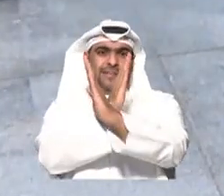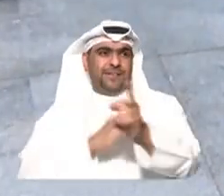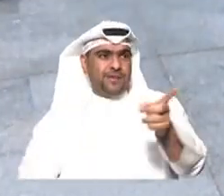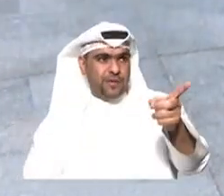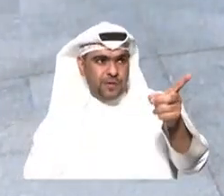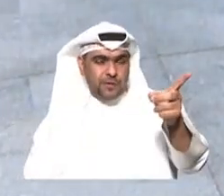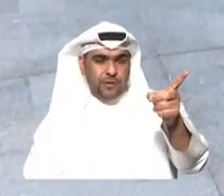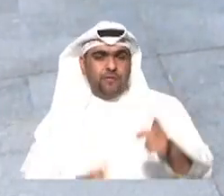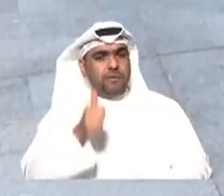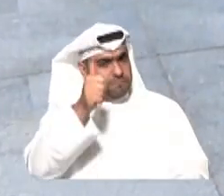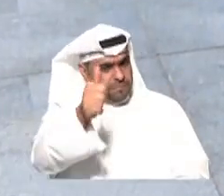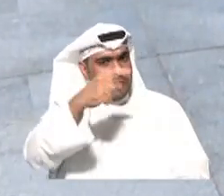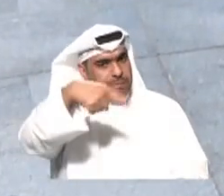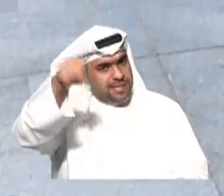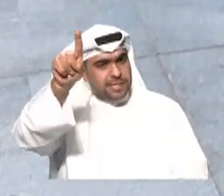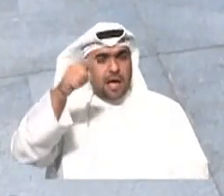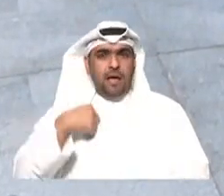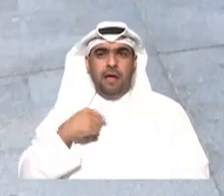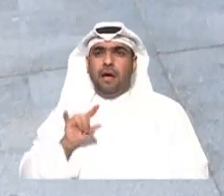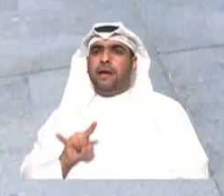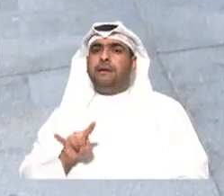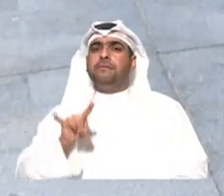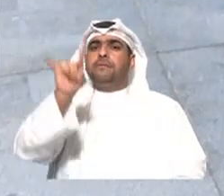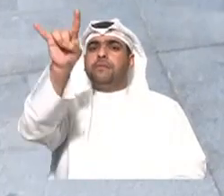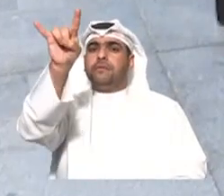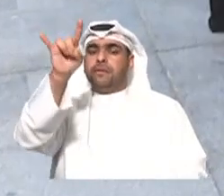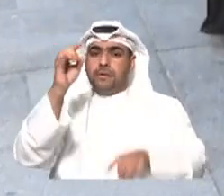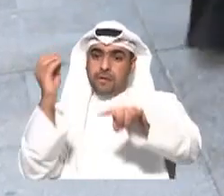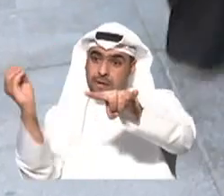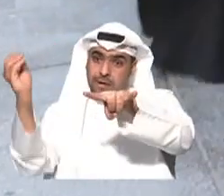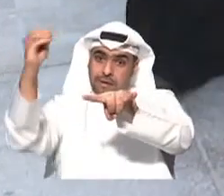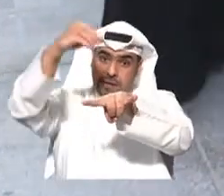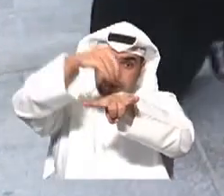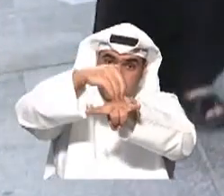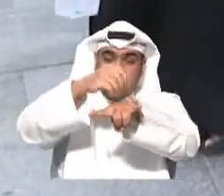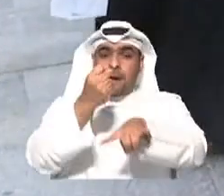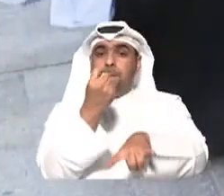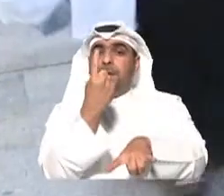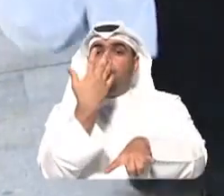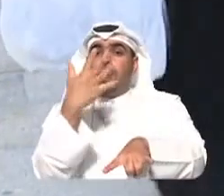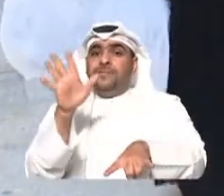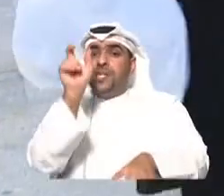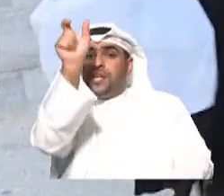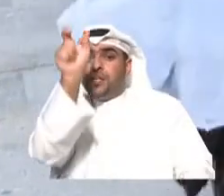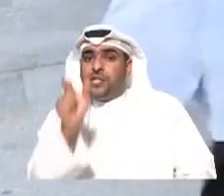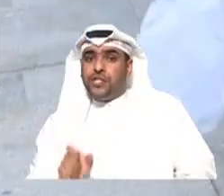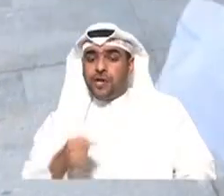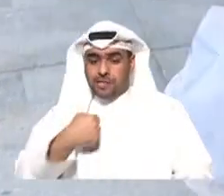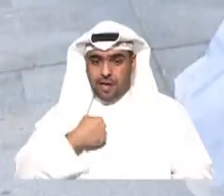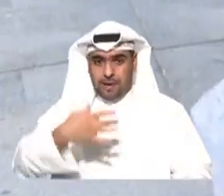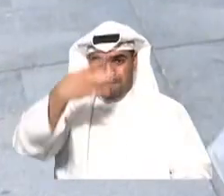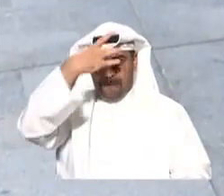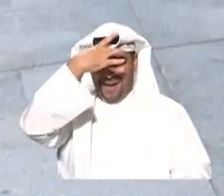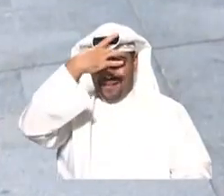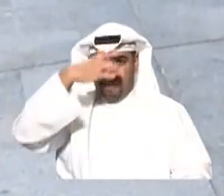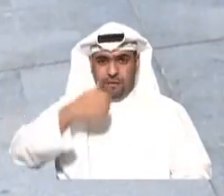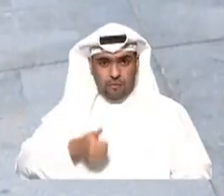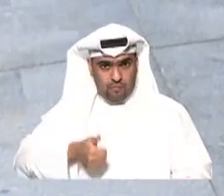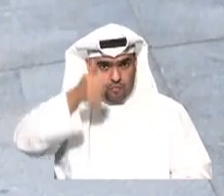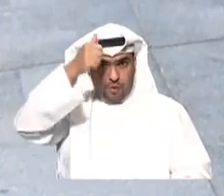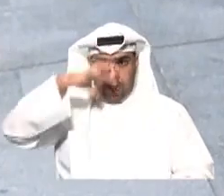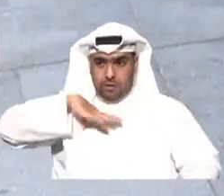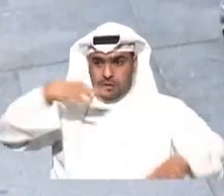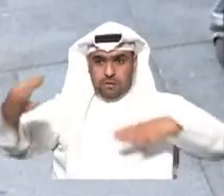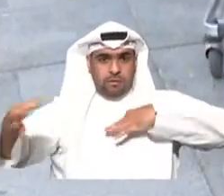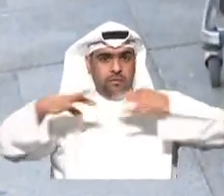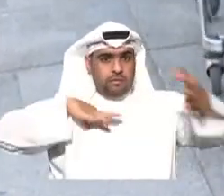الاقل انا بركب طياره مع يمكن حوالي 100 شخص او 150 شخص، يعني على الأقل أكون أنا راكب الطيارة